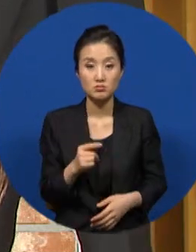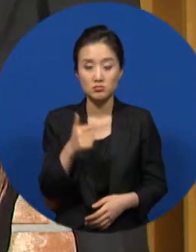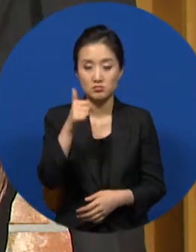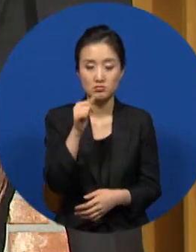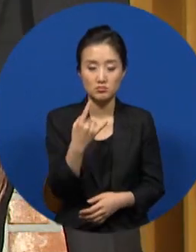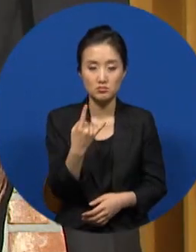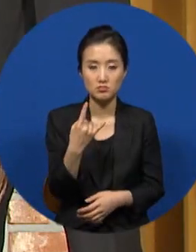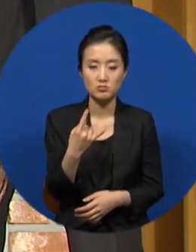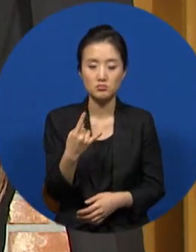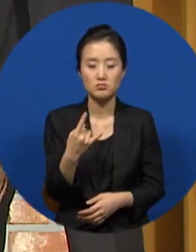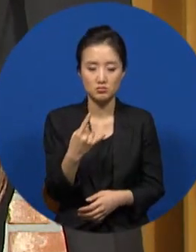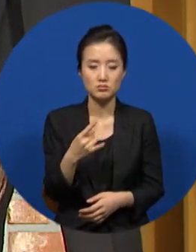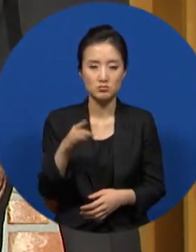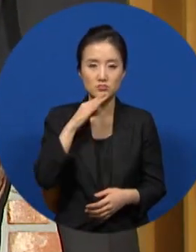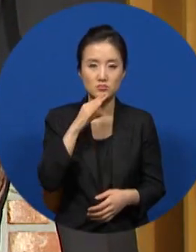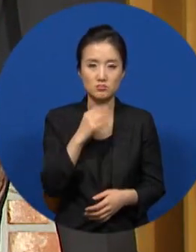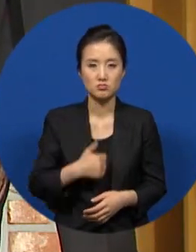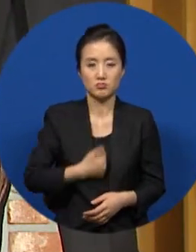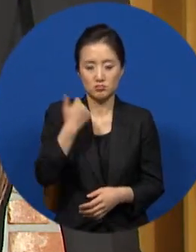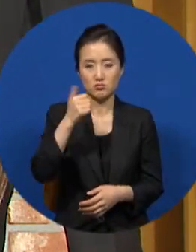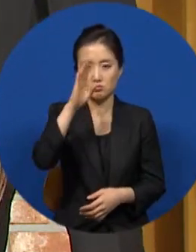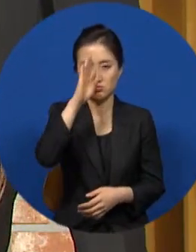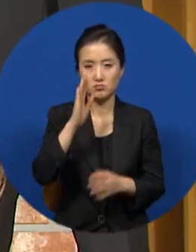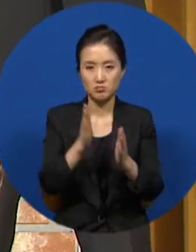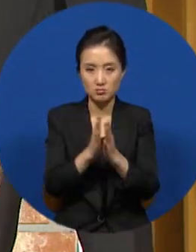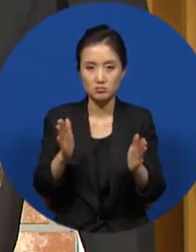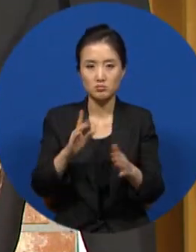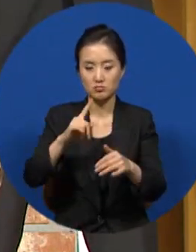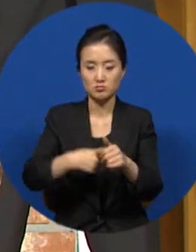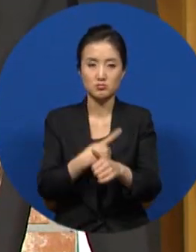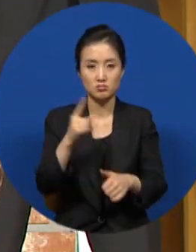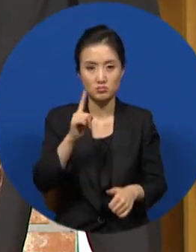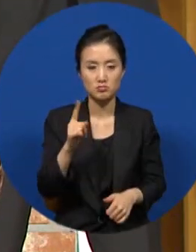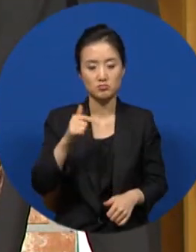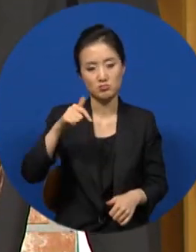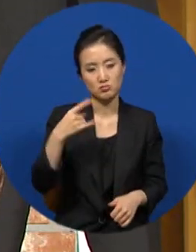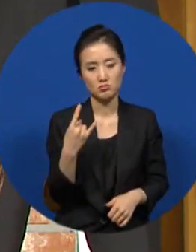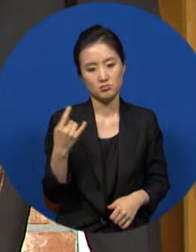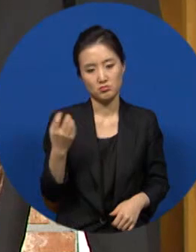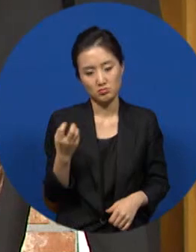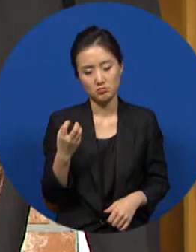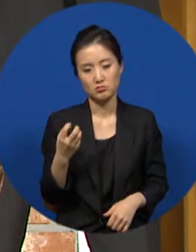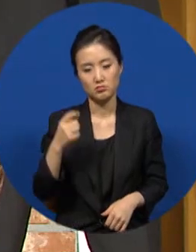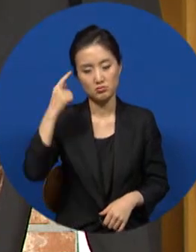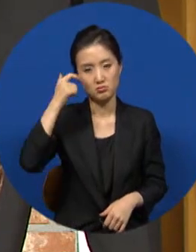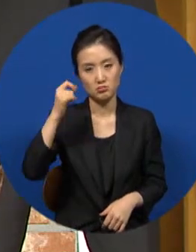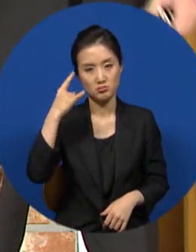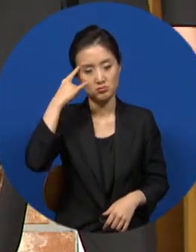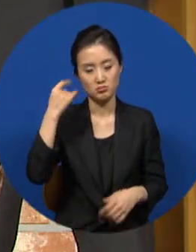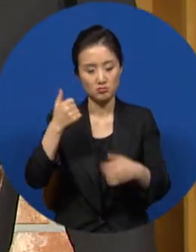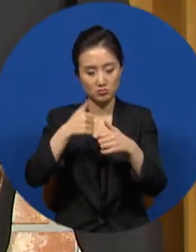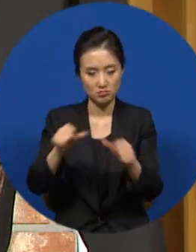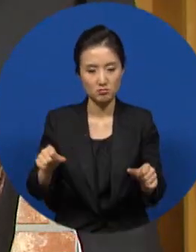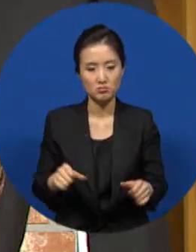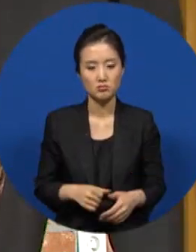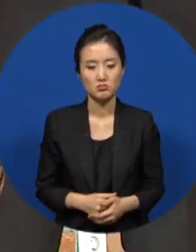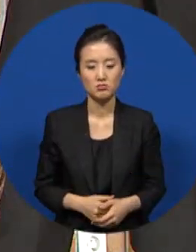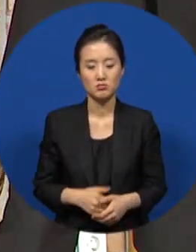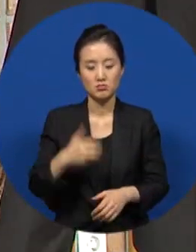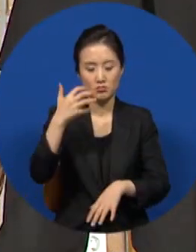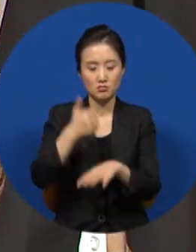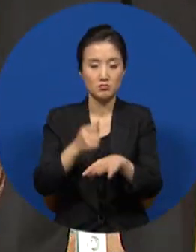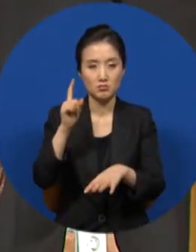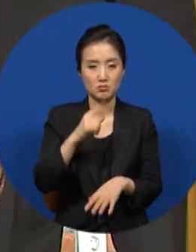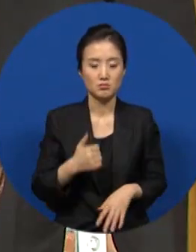결국 다치는 일이 생겨요. 심장에 화병이 생기게 되고, 심장에 화병이 생기면 뇌가 아프게 되고, 결국 뇌세포가 깨지게 되고. 그래서 화난 일이